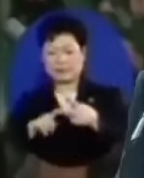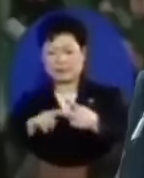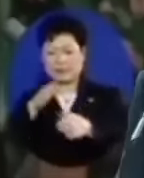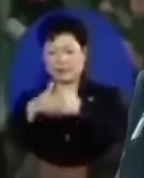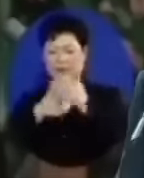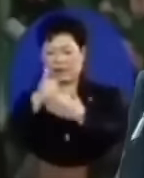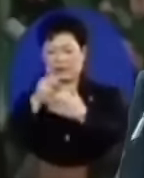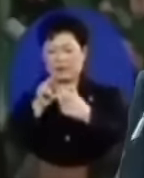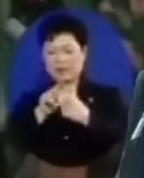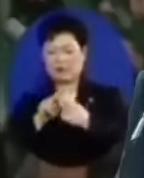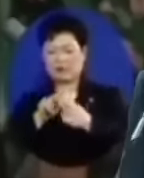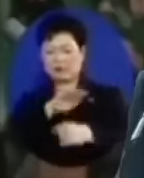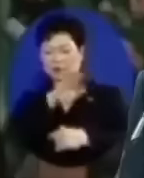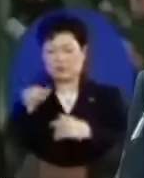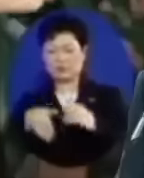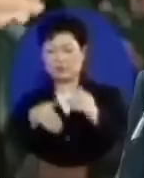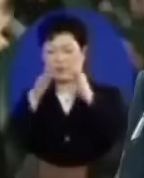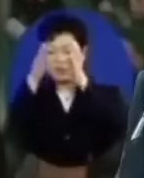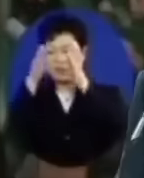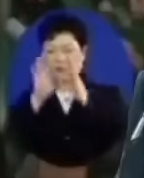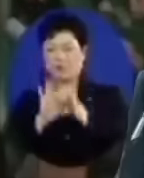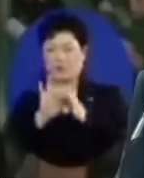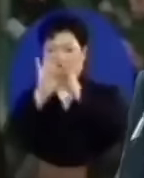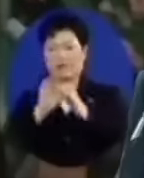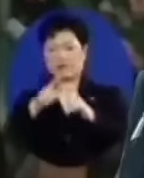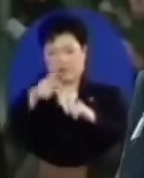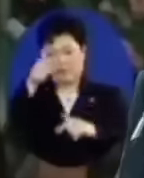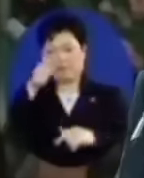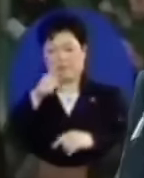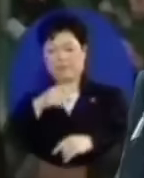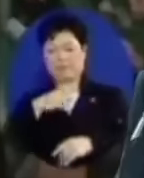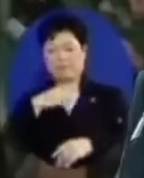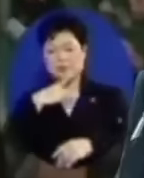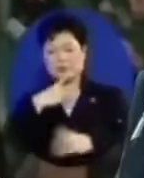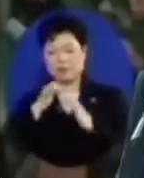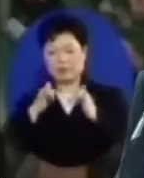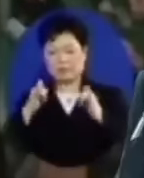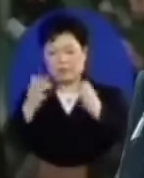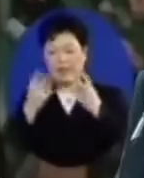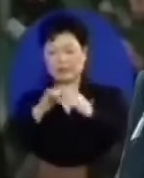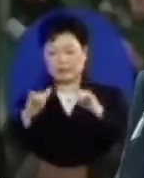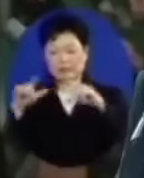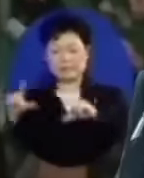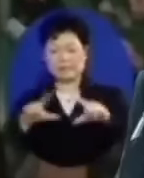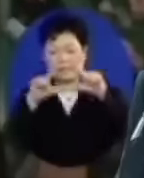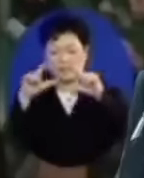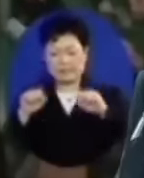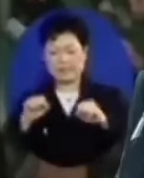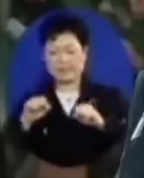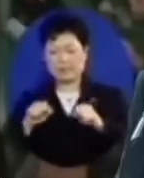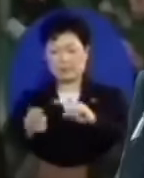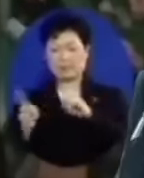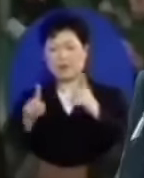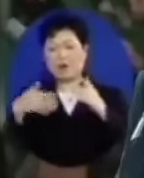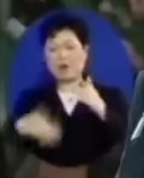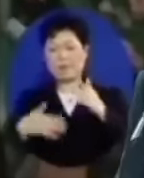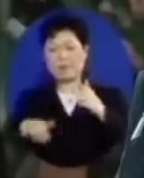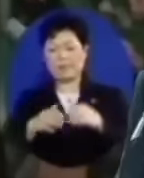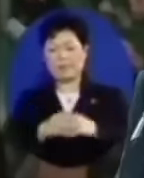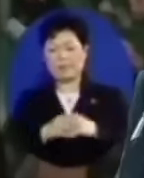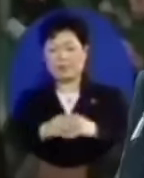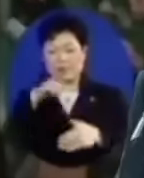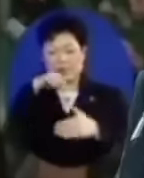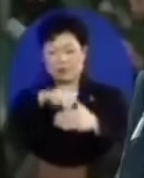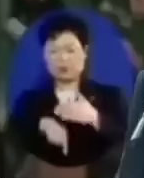영이 사닥다리가 되어서 연결되어 있는 것입니다. 그러므로 많은 사람이 살되 부활하지 못한 사람은 속에서